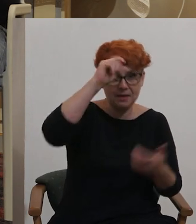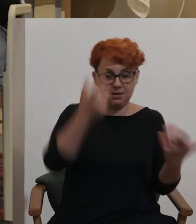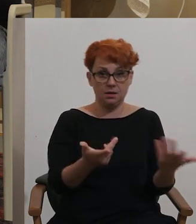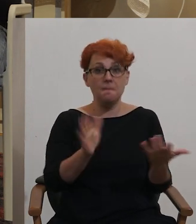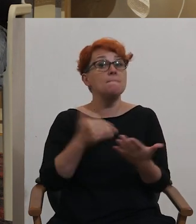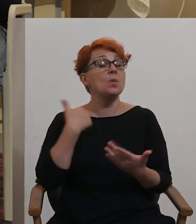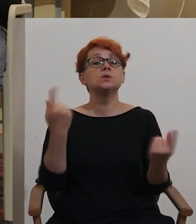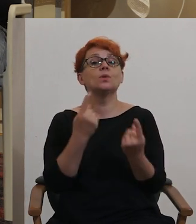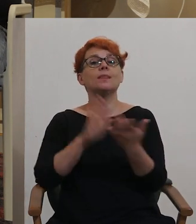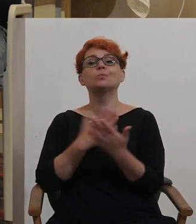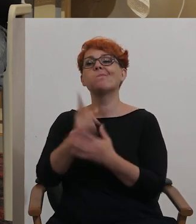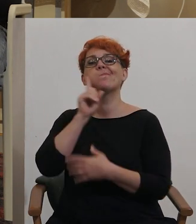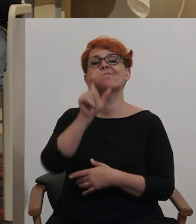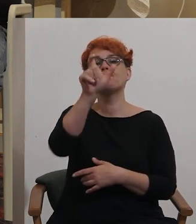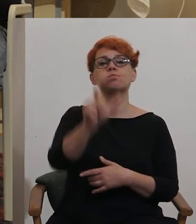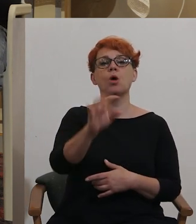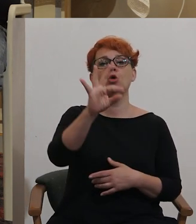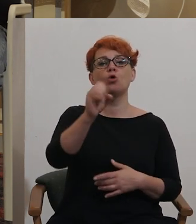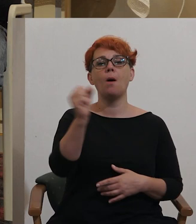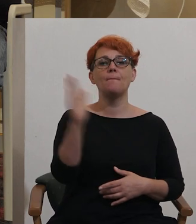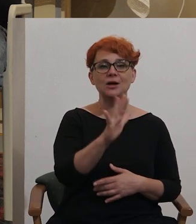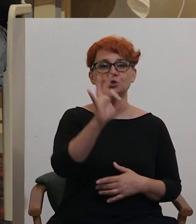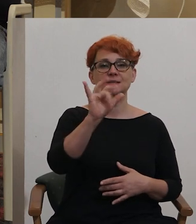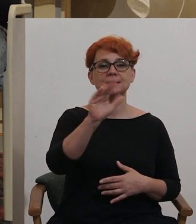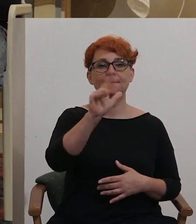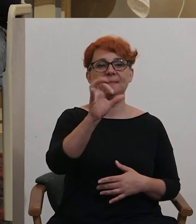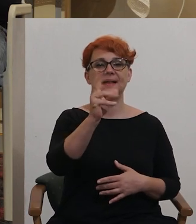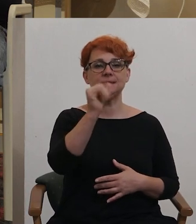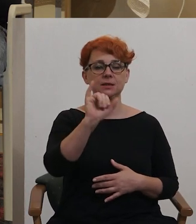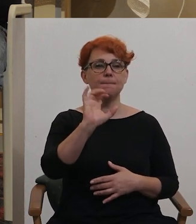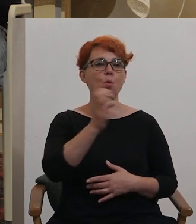jak na przykład pan Tomasz Sybilski, pułkownik Sybilski, gdzie